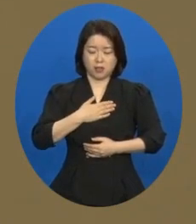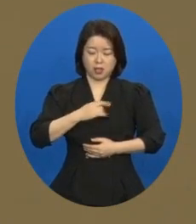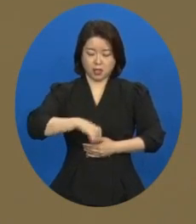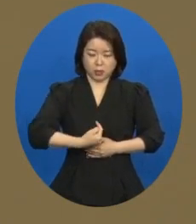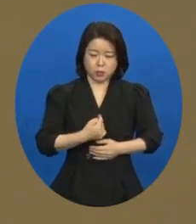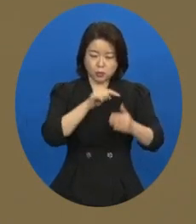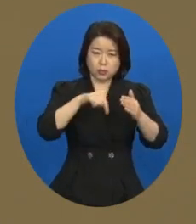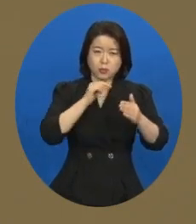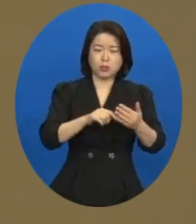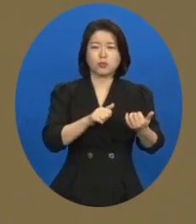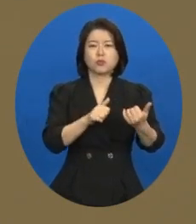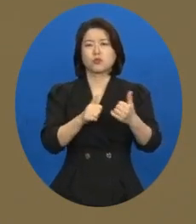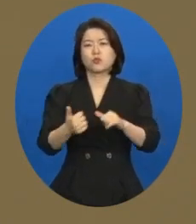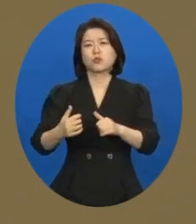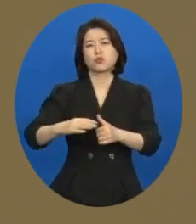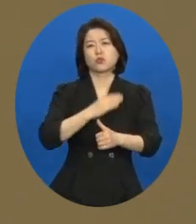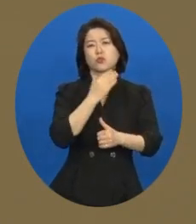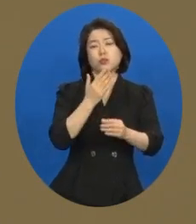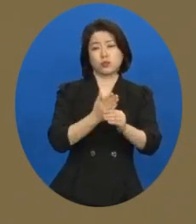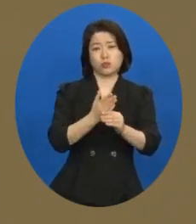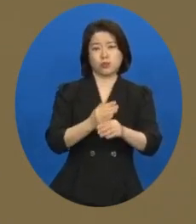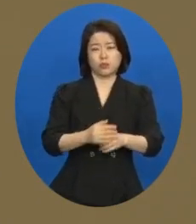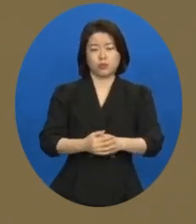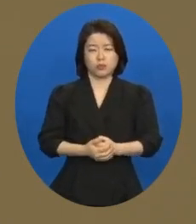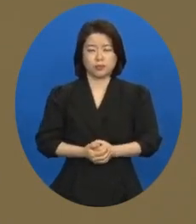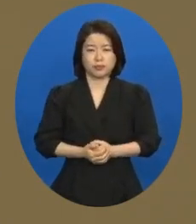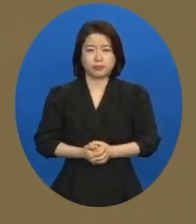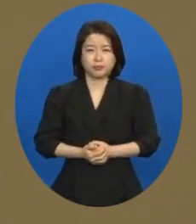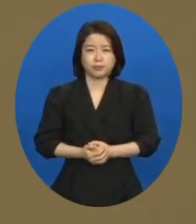속에서 죽이고 있다는 거예요.